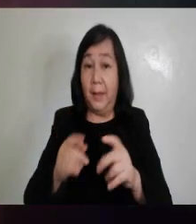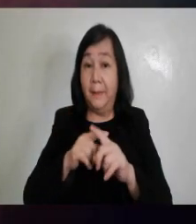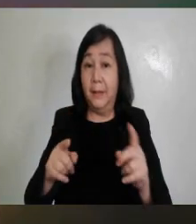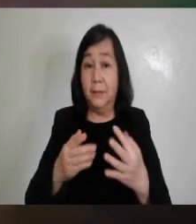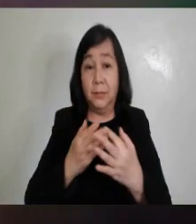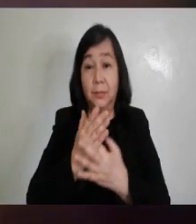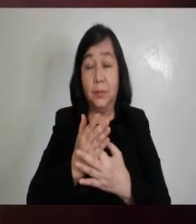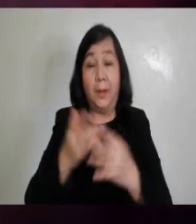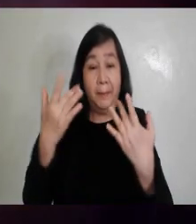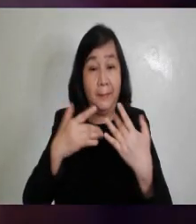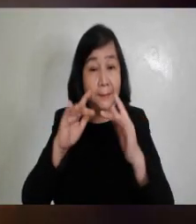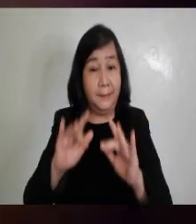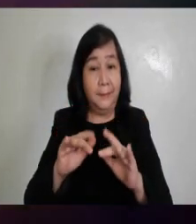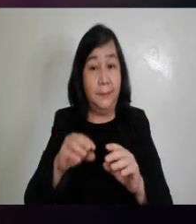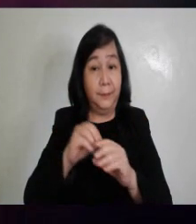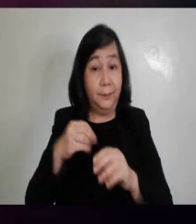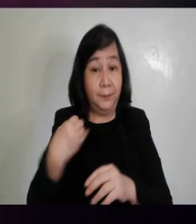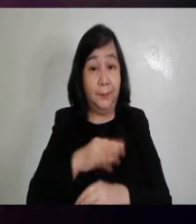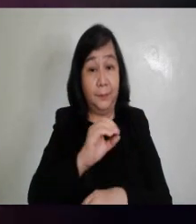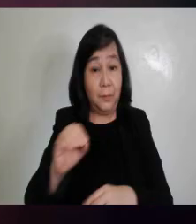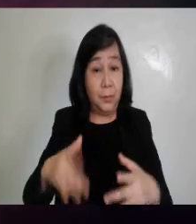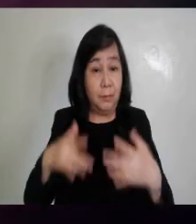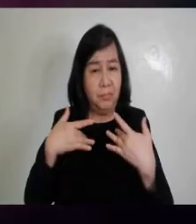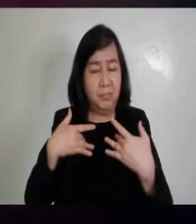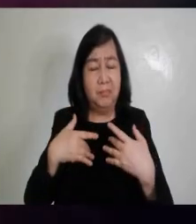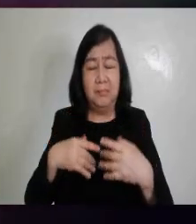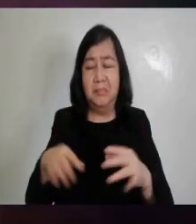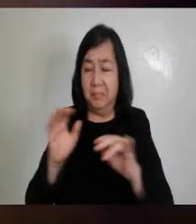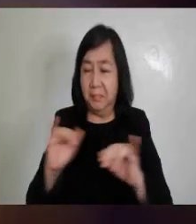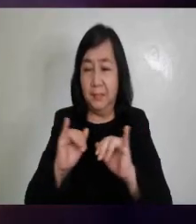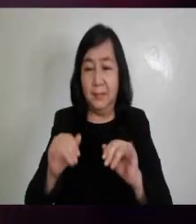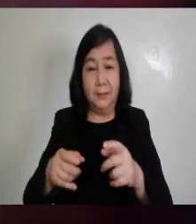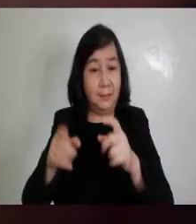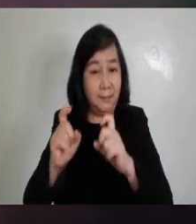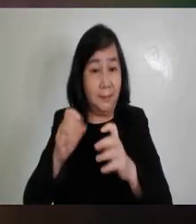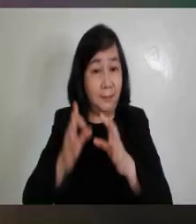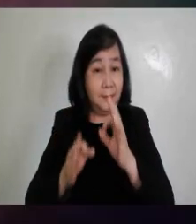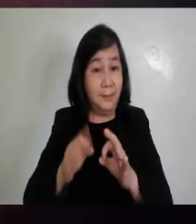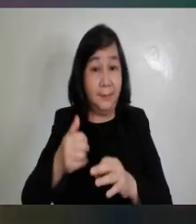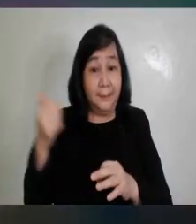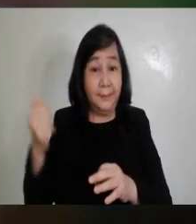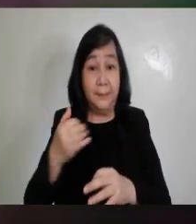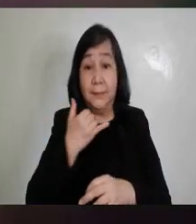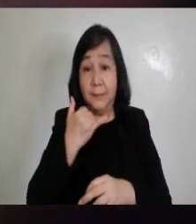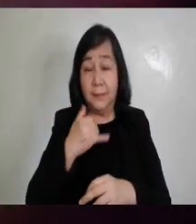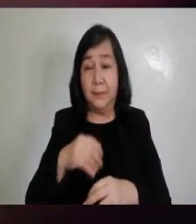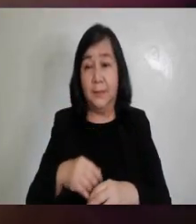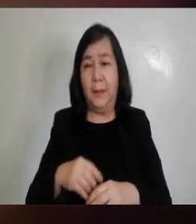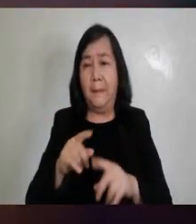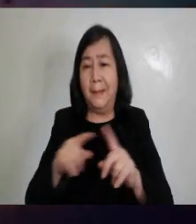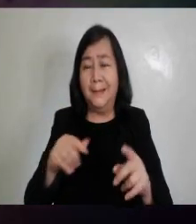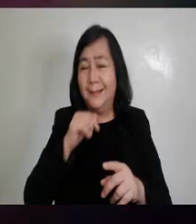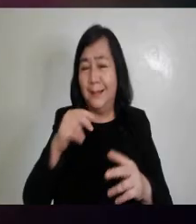paghuhusga, kung hindi sa habag. Sa ating sariling buhay, madalas tayong mabilis humusga sa pagkakamali ng iba habang